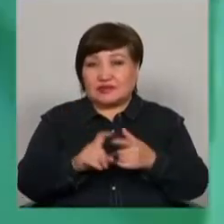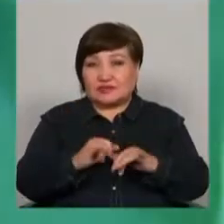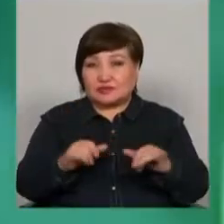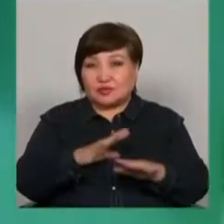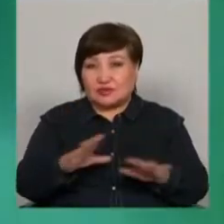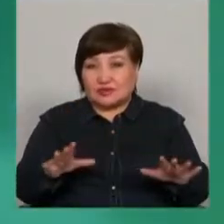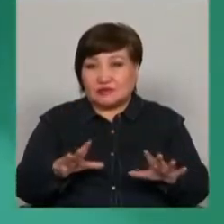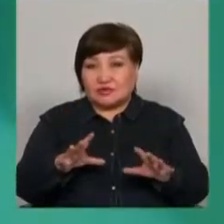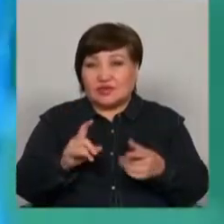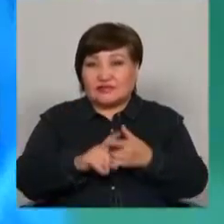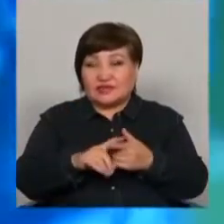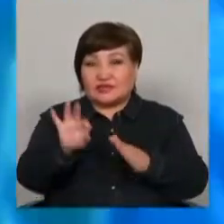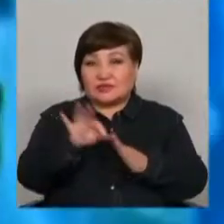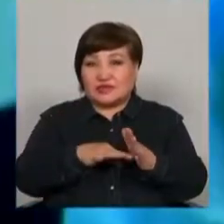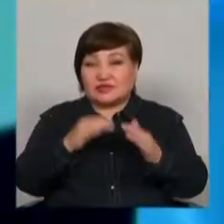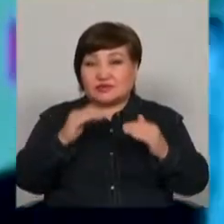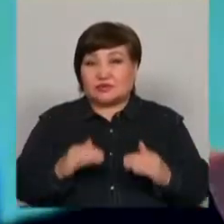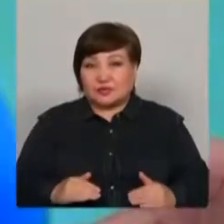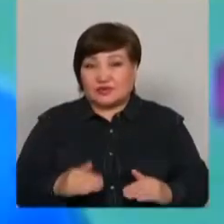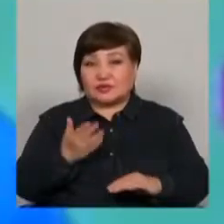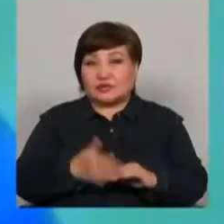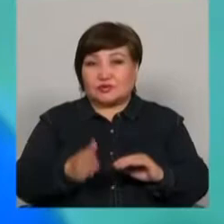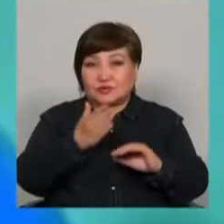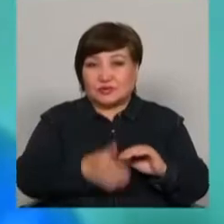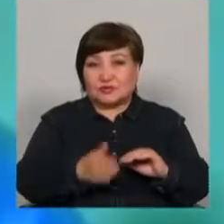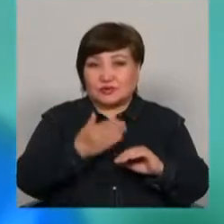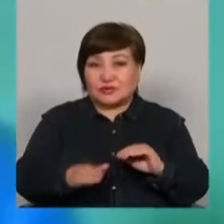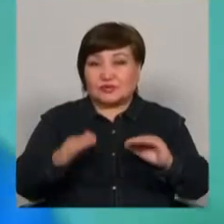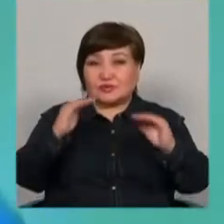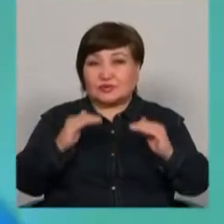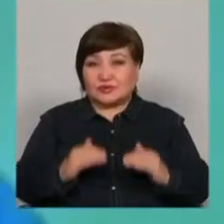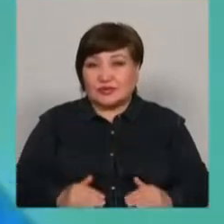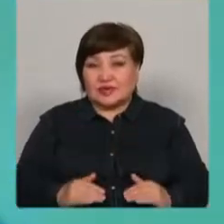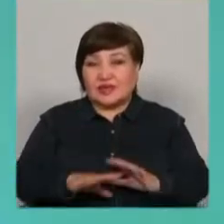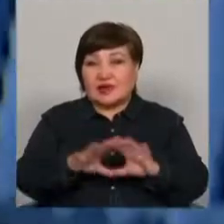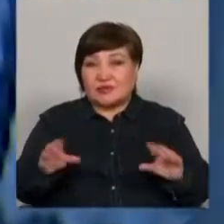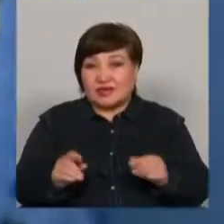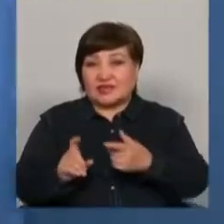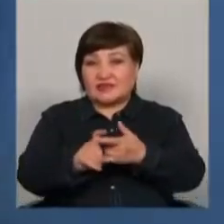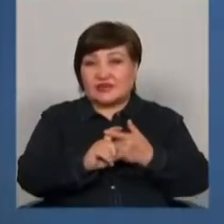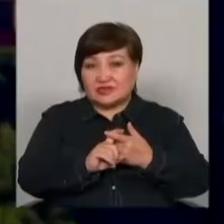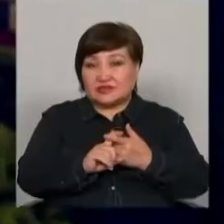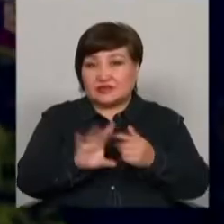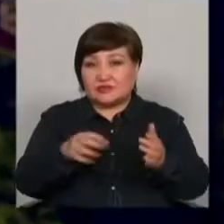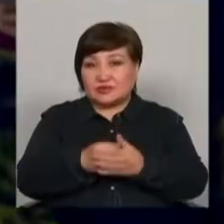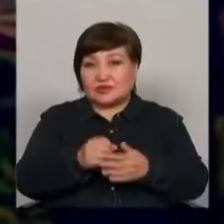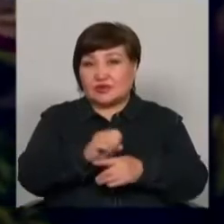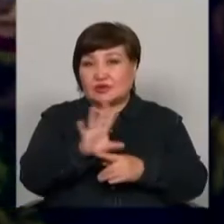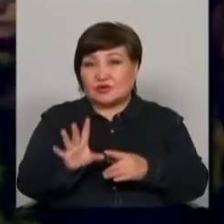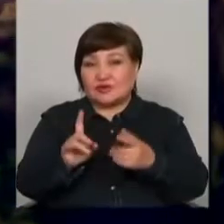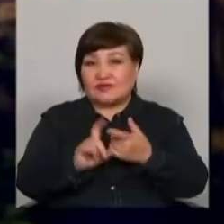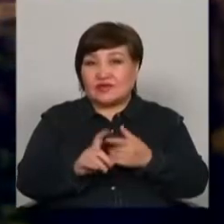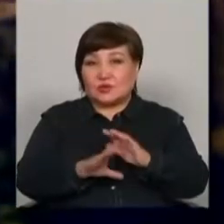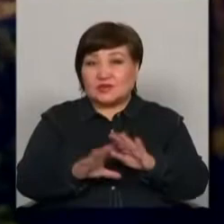кезде бірден түсіп кетпейді, біртіндеп төмен түсіп отырады. Барлық инфекцияның бұған дейін коронавирус демей-ақ